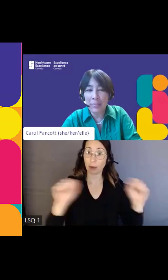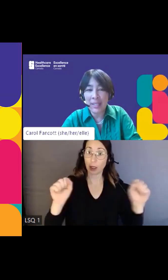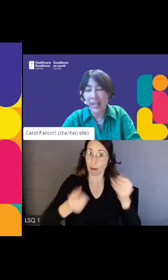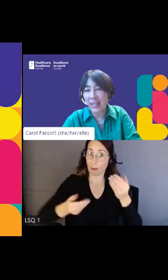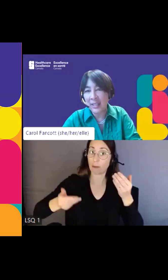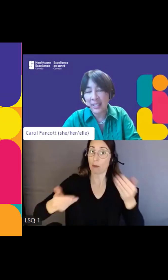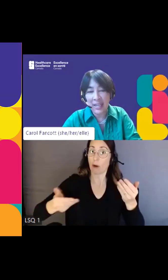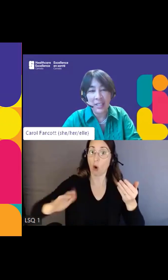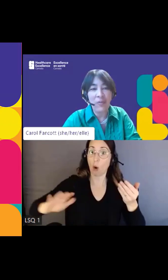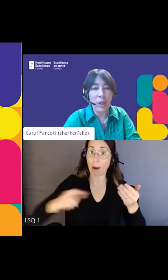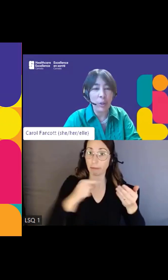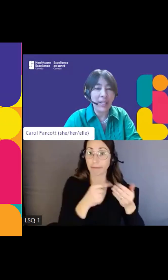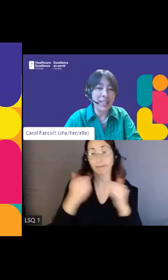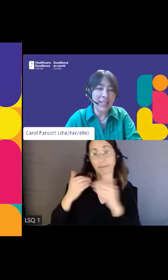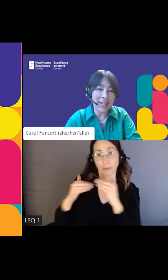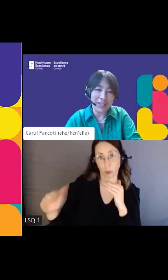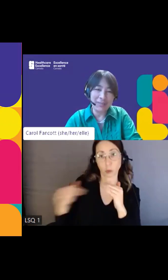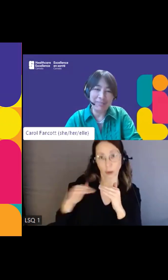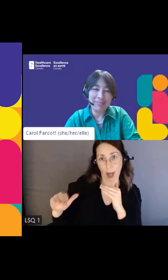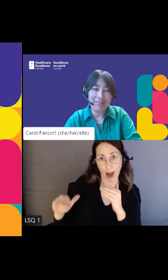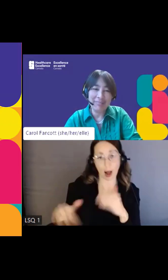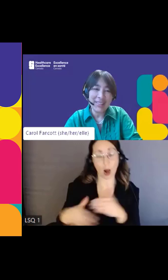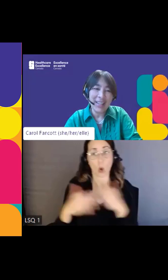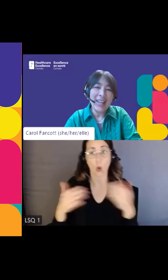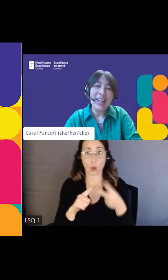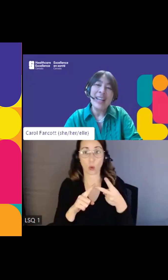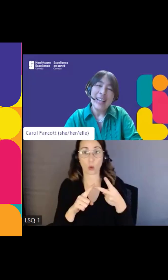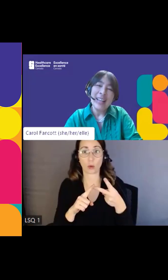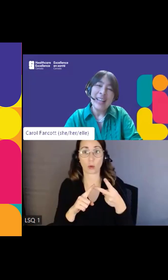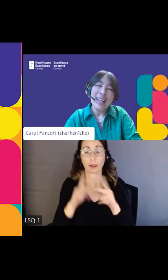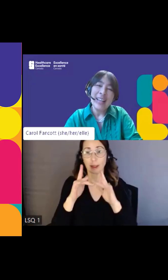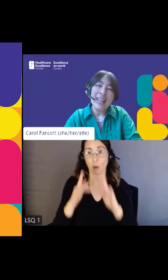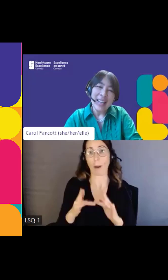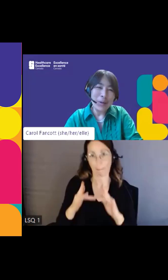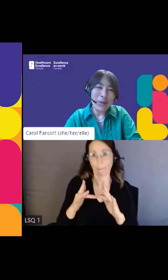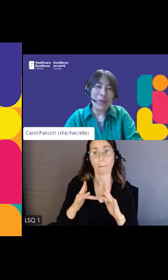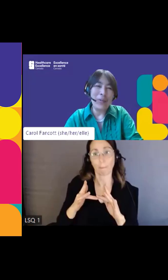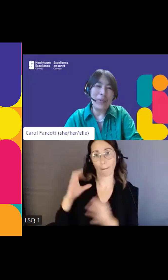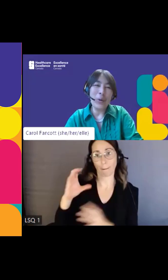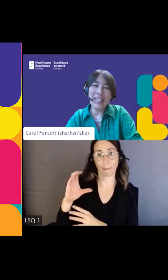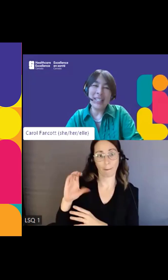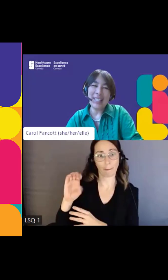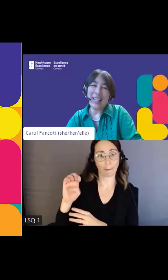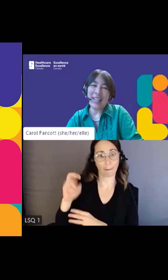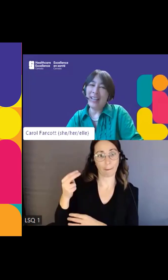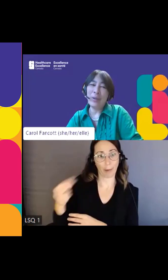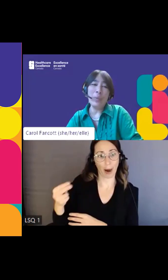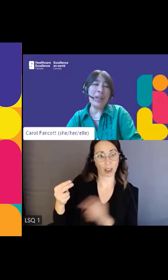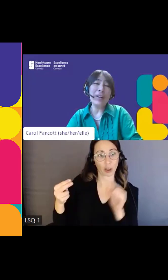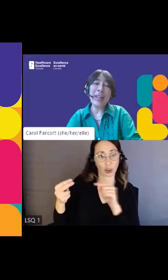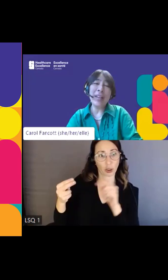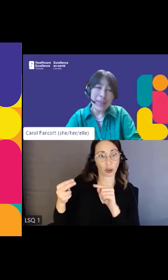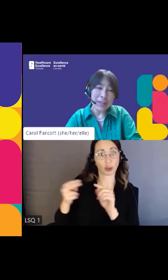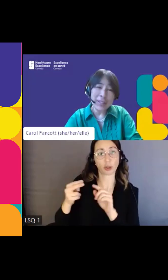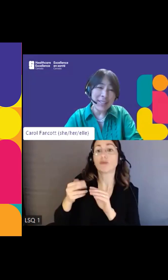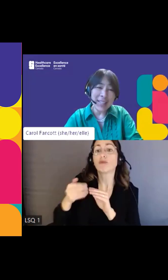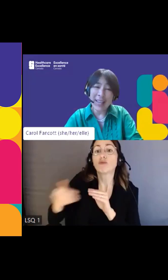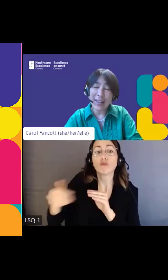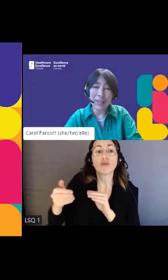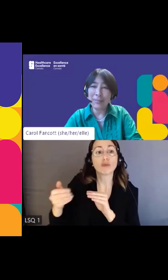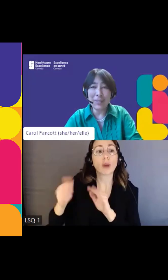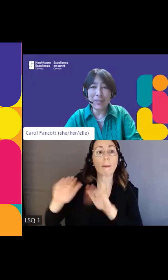site web du CEH pendant les jours qui suivront la séance. Alors, aujourd'hui, nous sommes donc rassemblés aujourd'hui pour